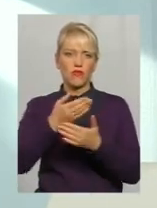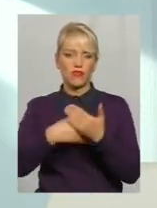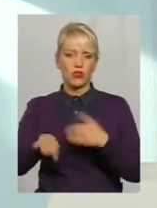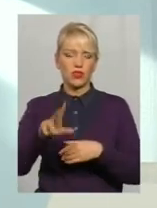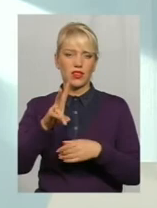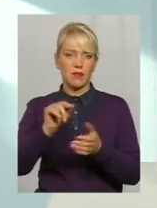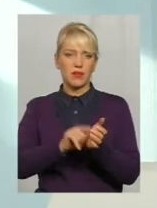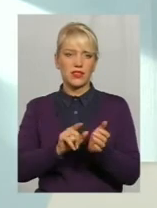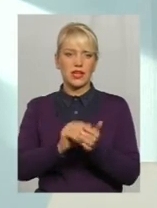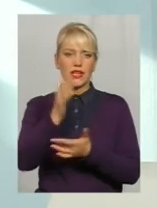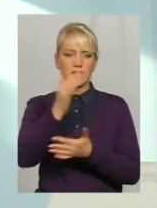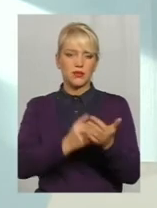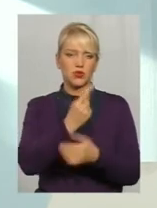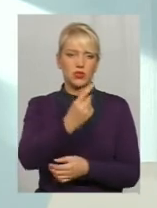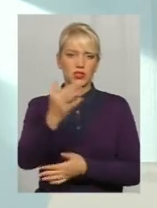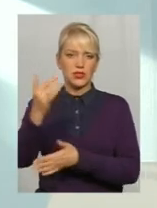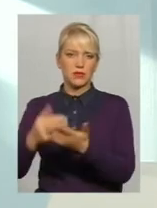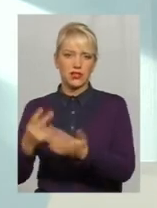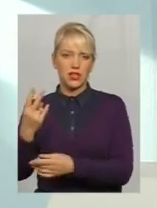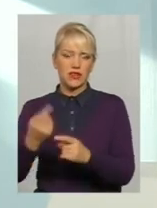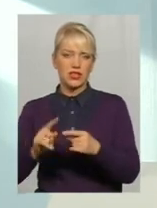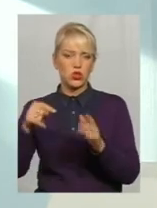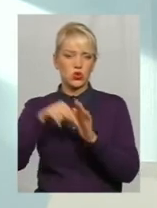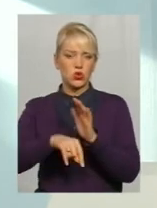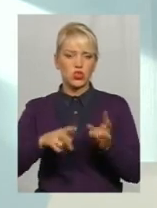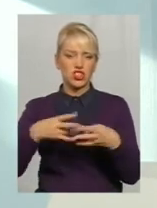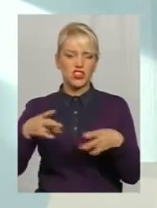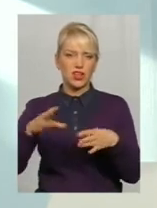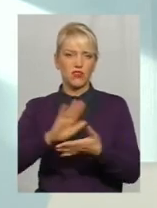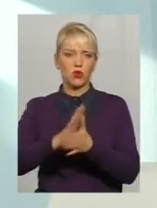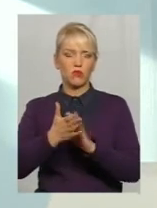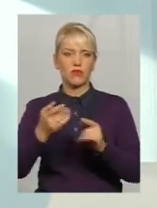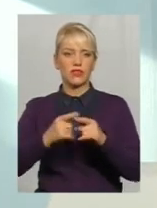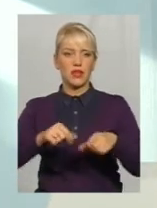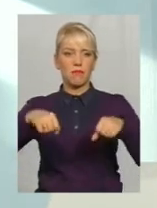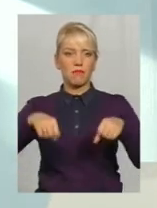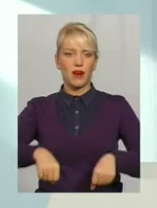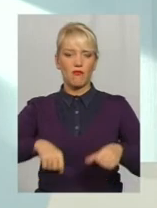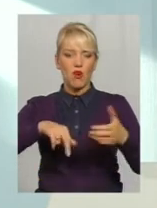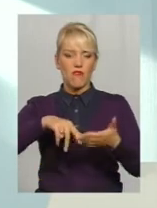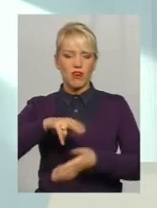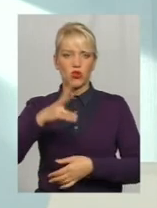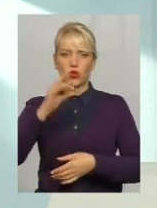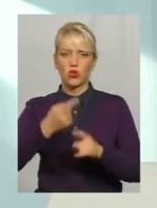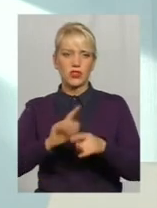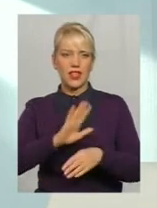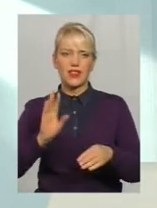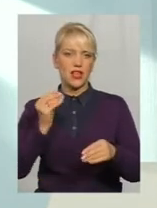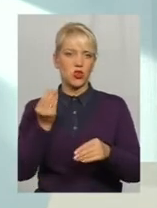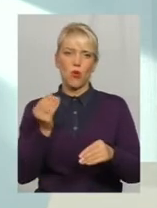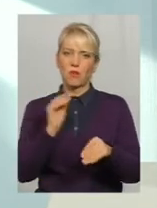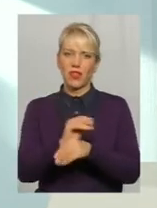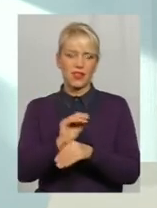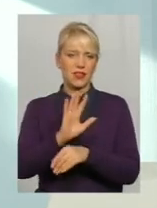Тобто списки 1, списки 2 і все, що стосується шкідливих умов, це право виходу, але це не доплата і це не